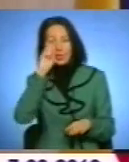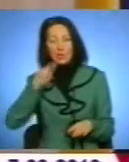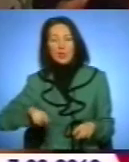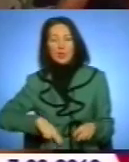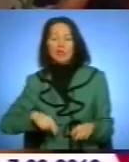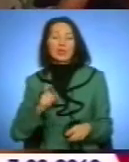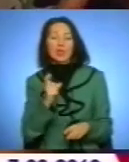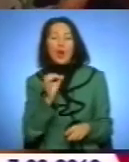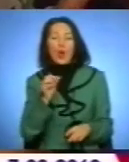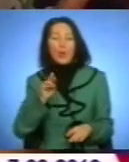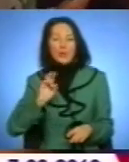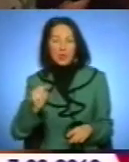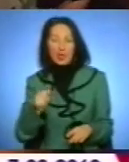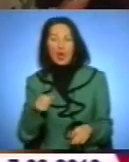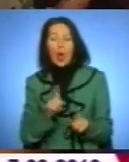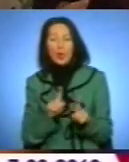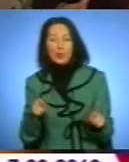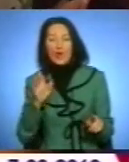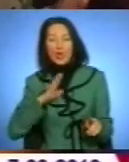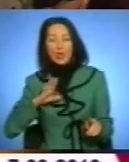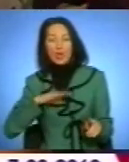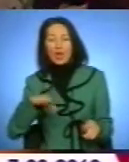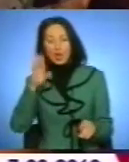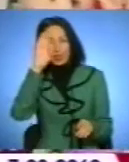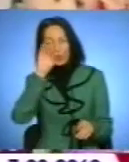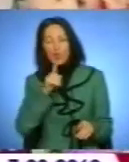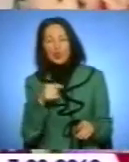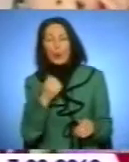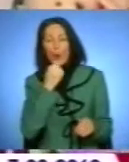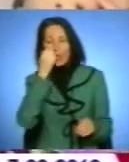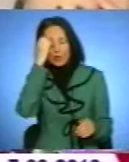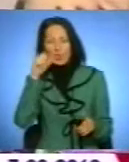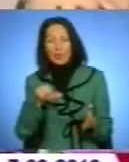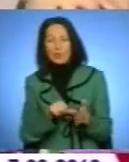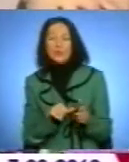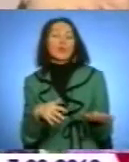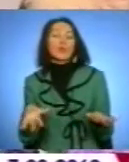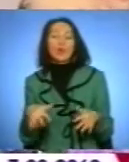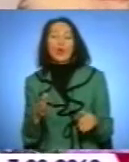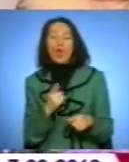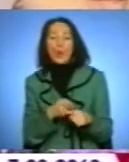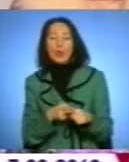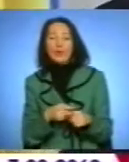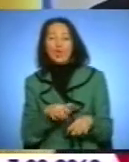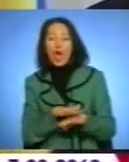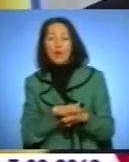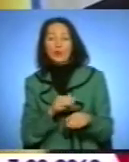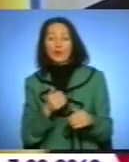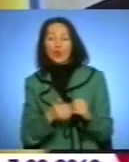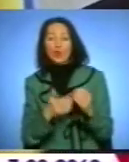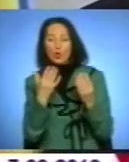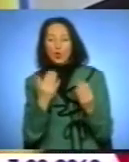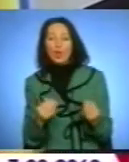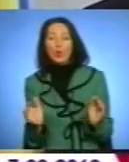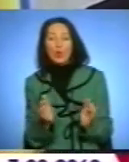Особливо чекали чоловіки, щоб подякувати представницям слабкої половини людства за щоденну турботу, любов і працю. І особливо цього